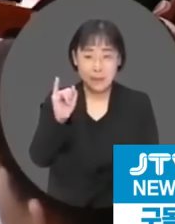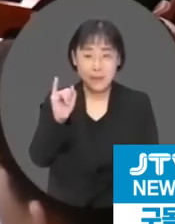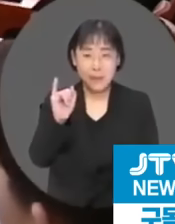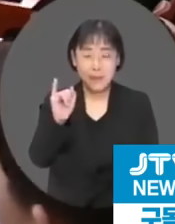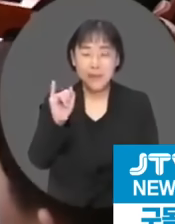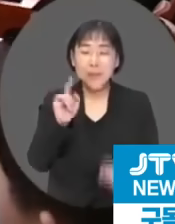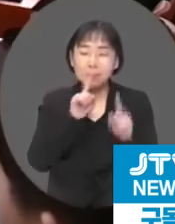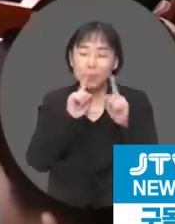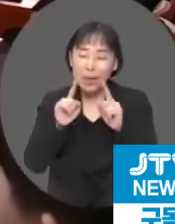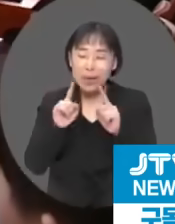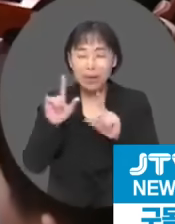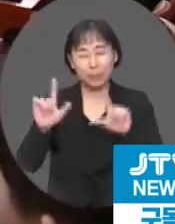적절하지 않습니다